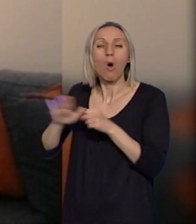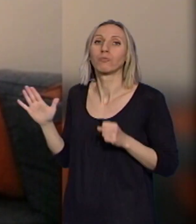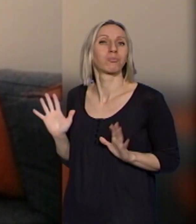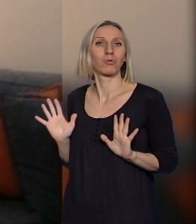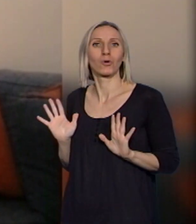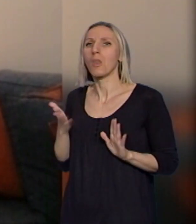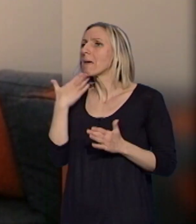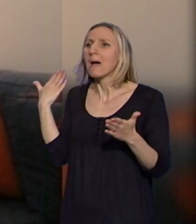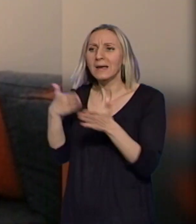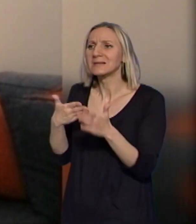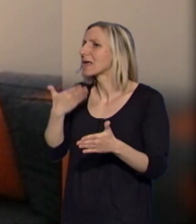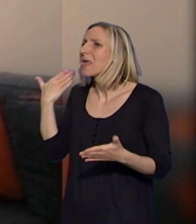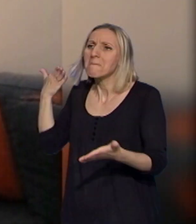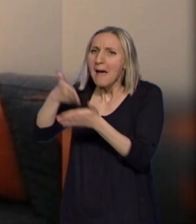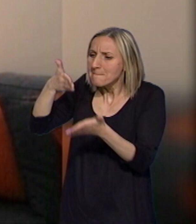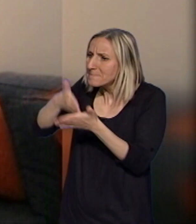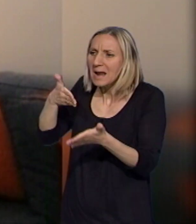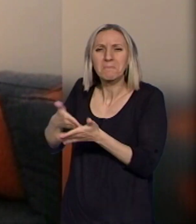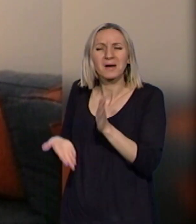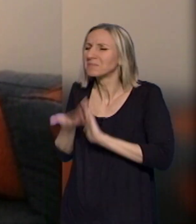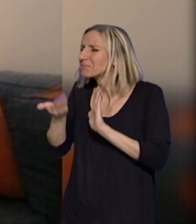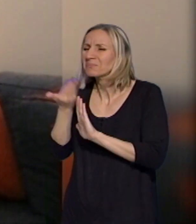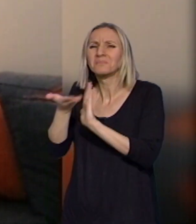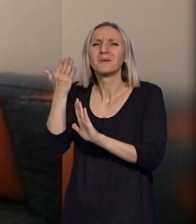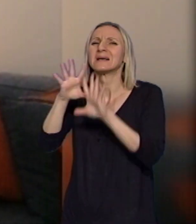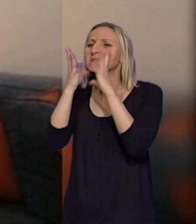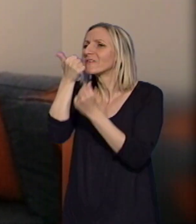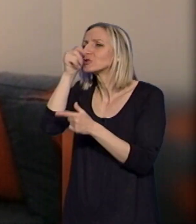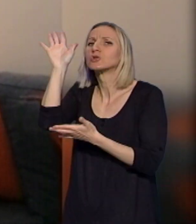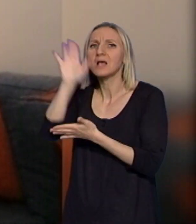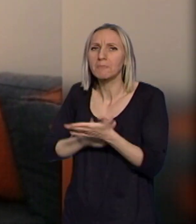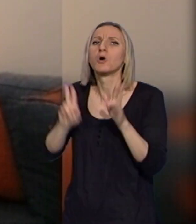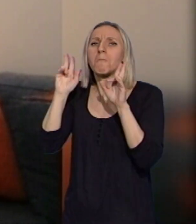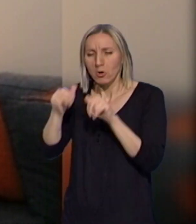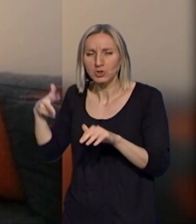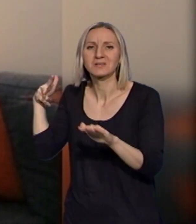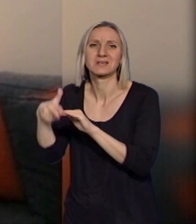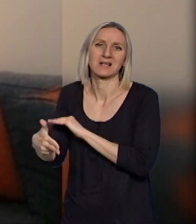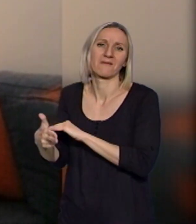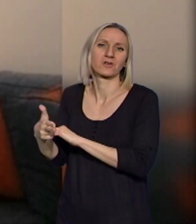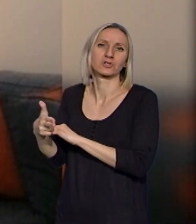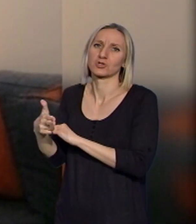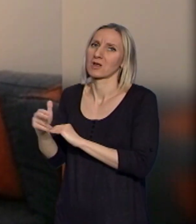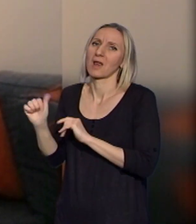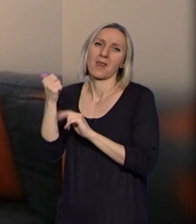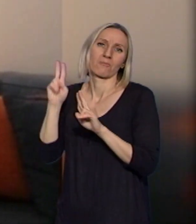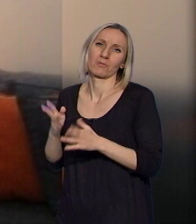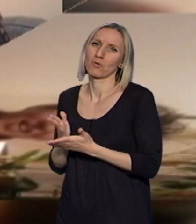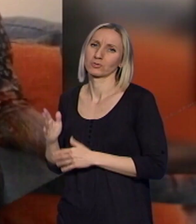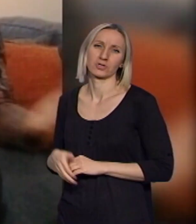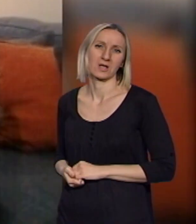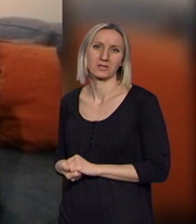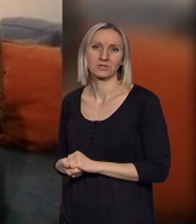granice, da ne postoje prepreke, da sve što se započne može da se odradi na najbolji mogući